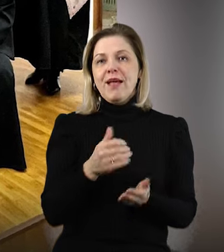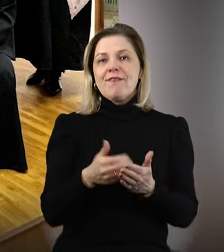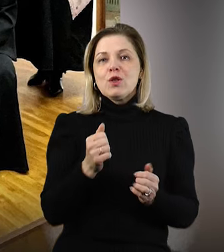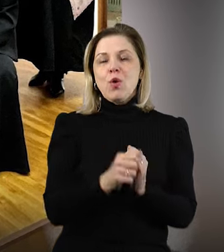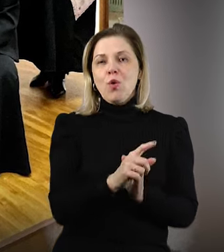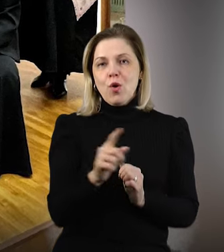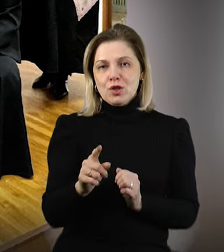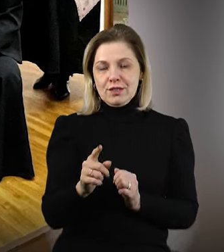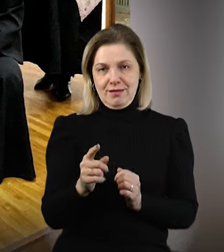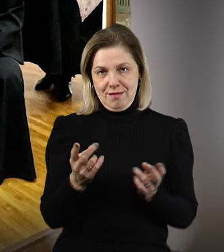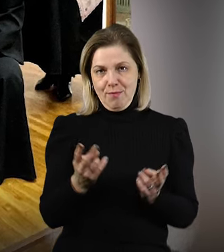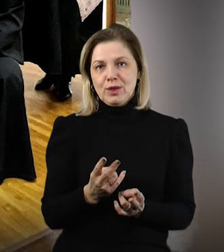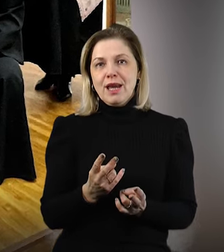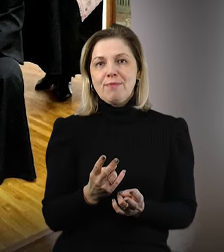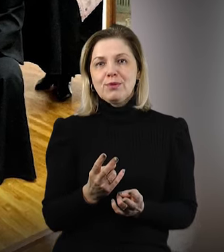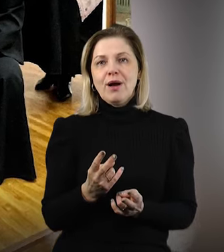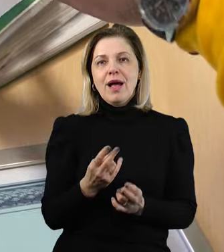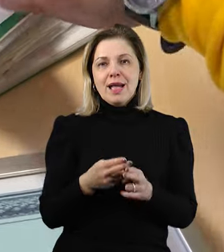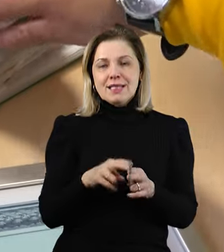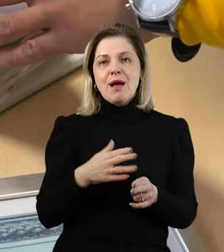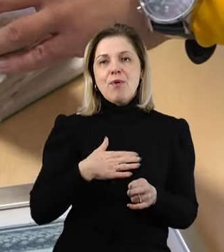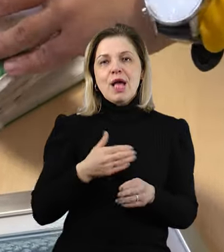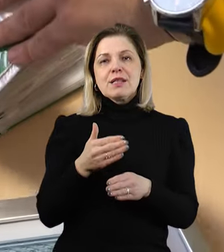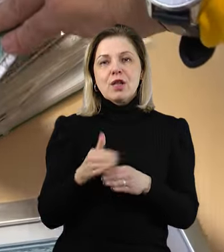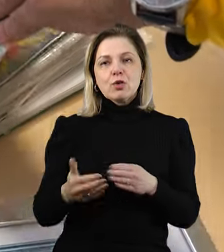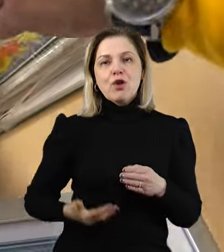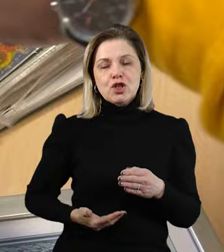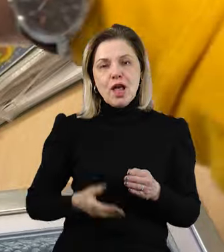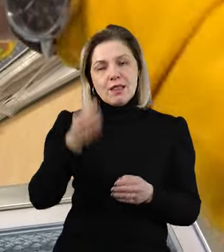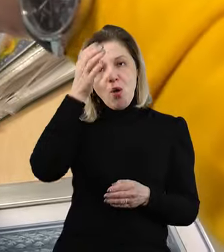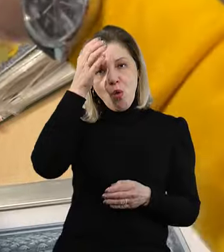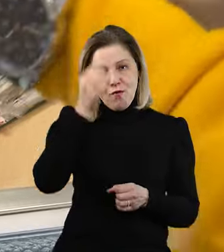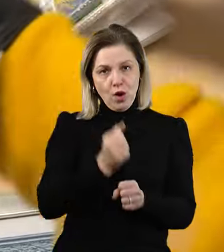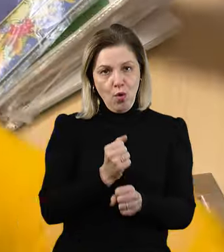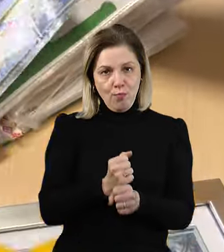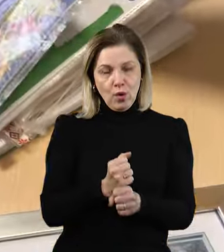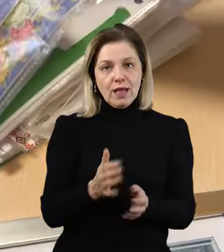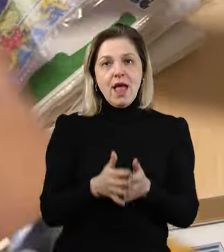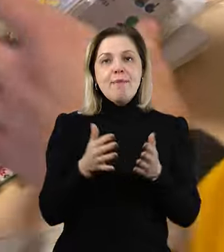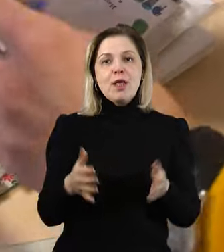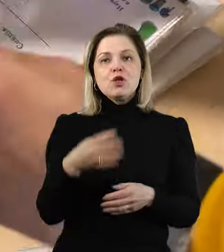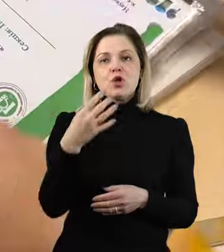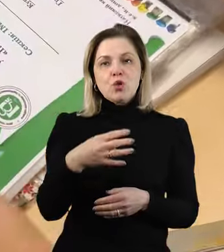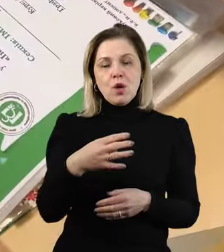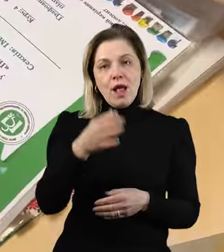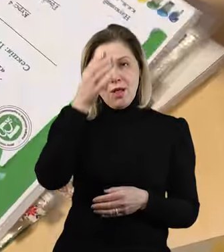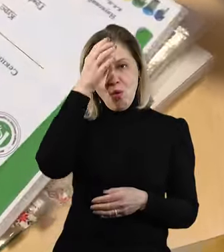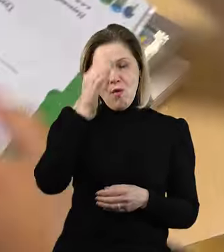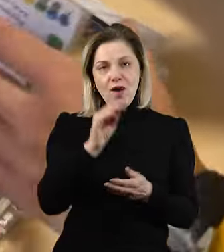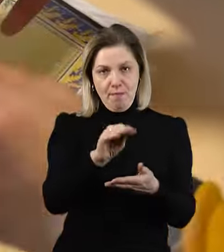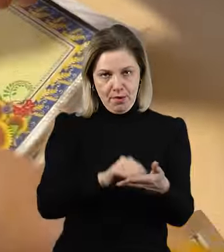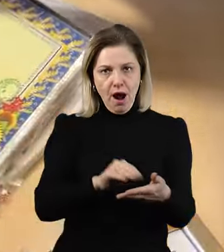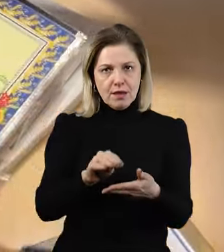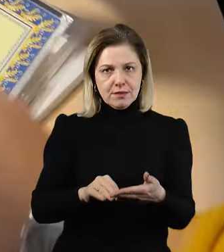кожного потрібно брати. Я завжди, коли ось ще одна моя складова життя, це наукова робота. От більше 40 наукових праць в